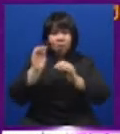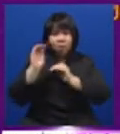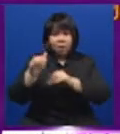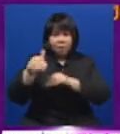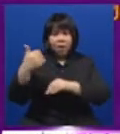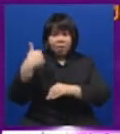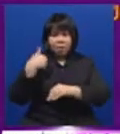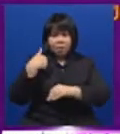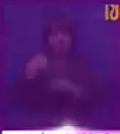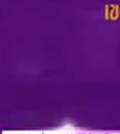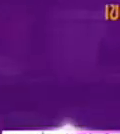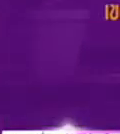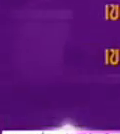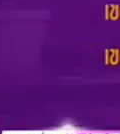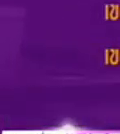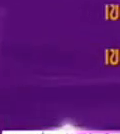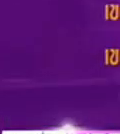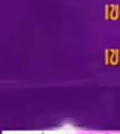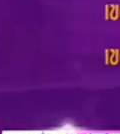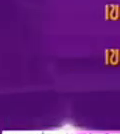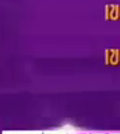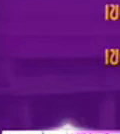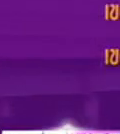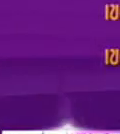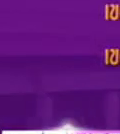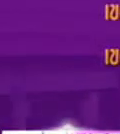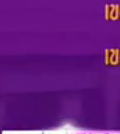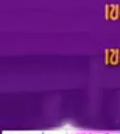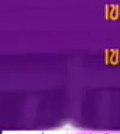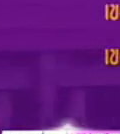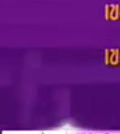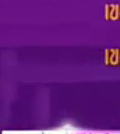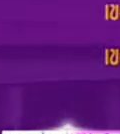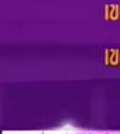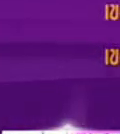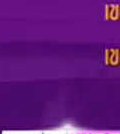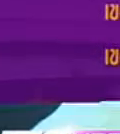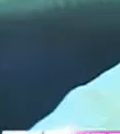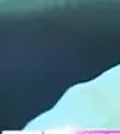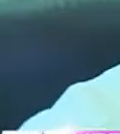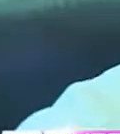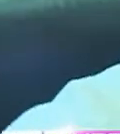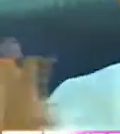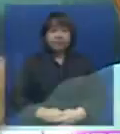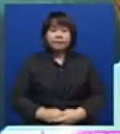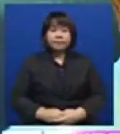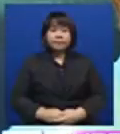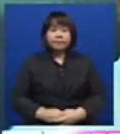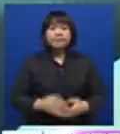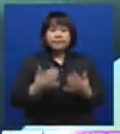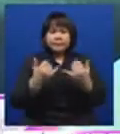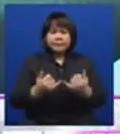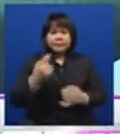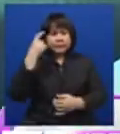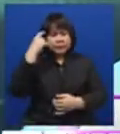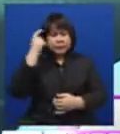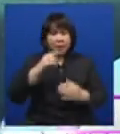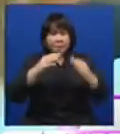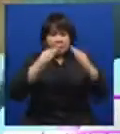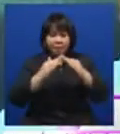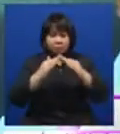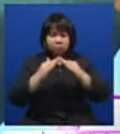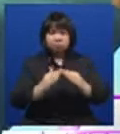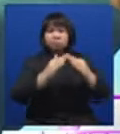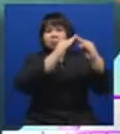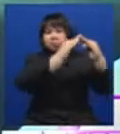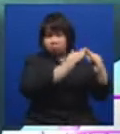านพื้นที่8เขตมีบ้านรุกล้ำริมคลองทั้งหมดกว่า 3,000 หลัง อาจจะขยับขึ้นไปบนตลิ่งหรืออาจ